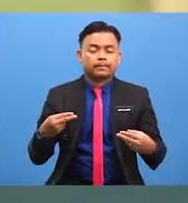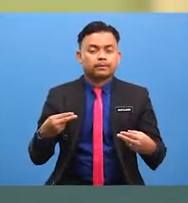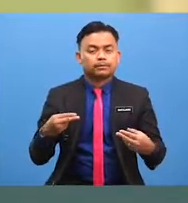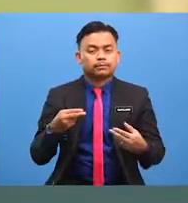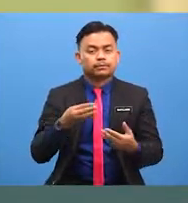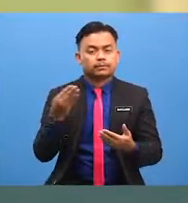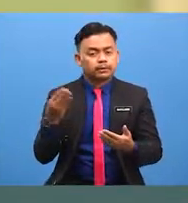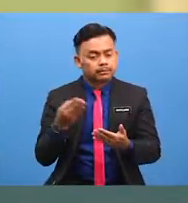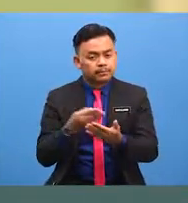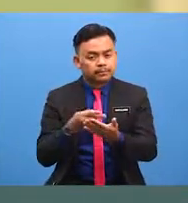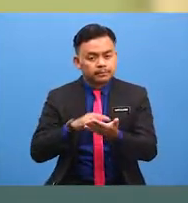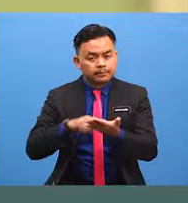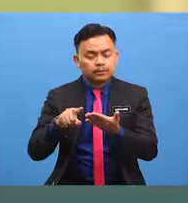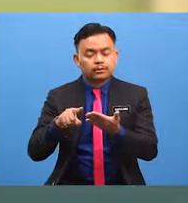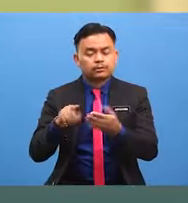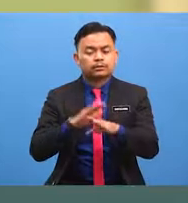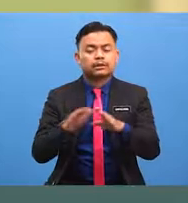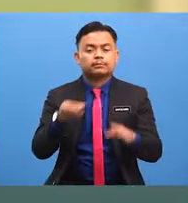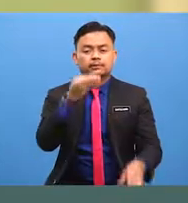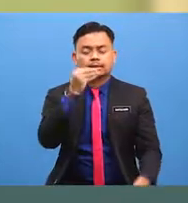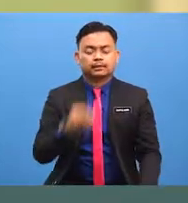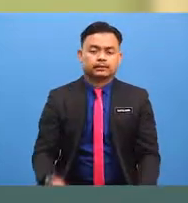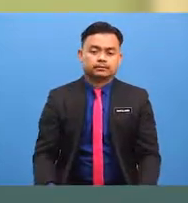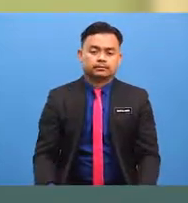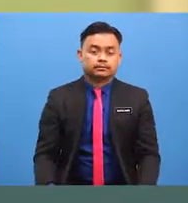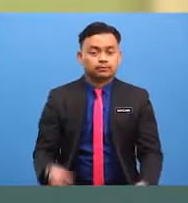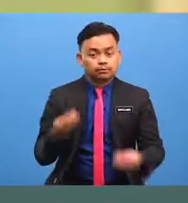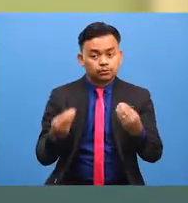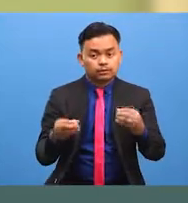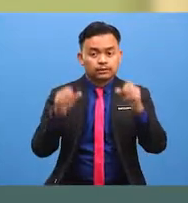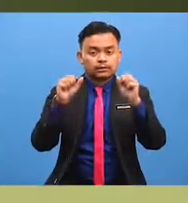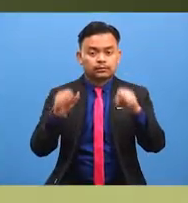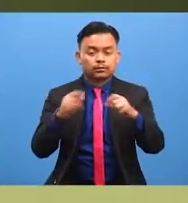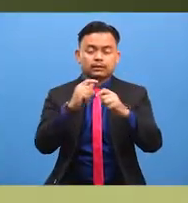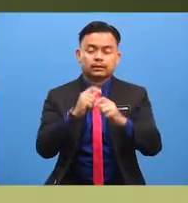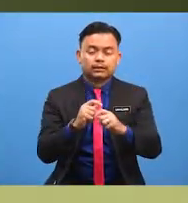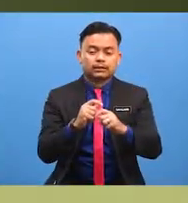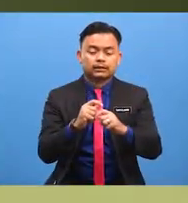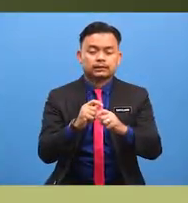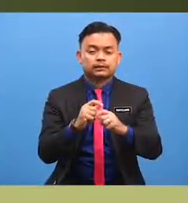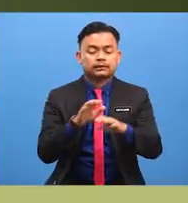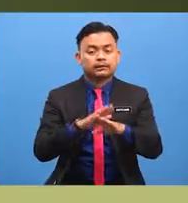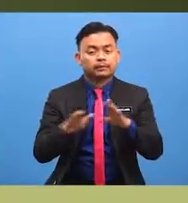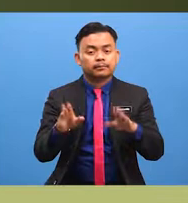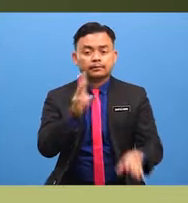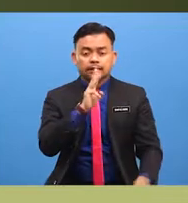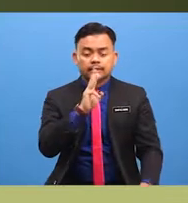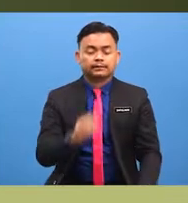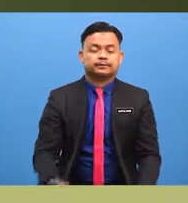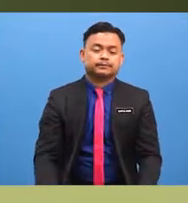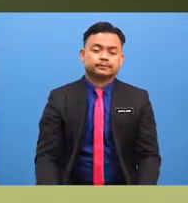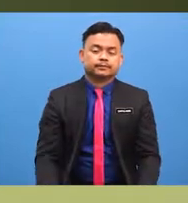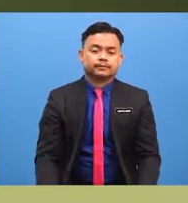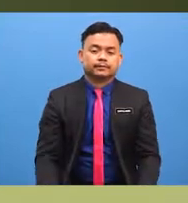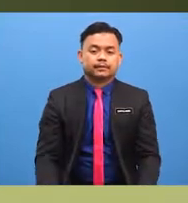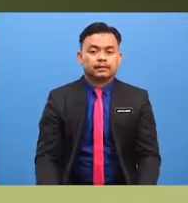juga kamu boleh bertahan beberapa hari tanpa air. Tetapi jika manusia